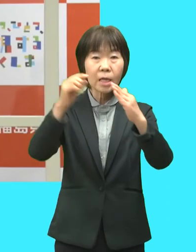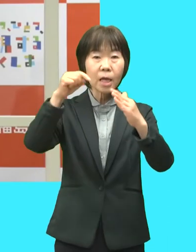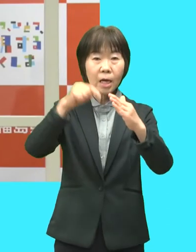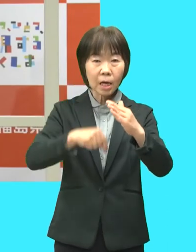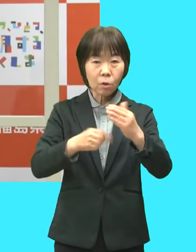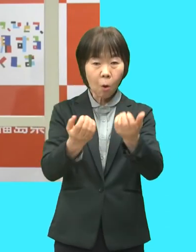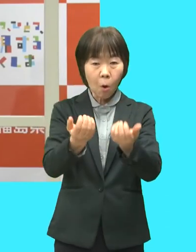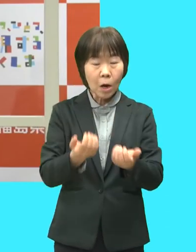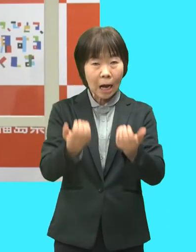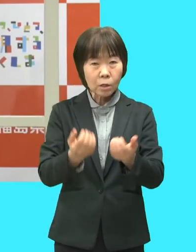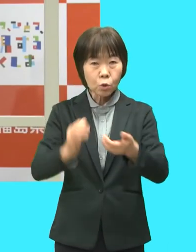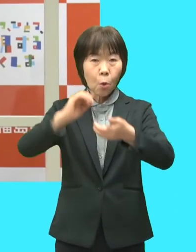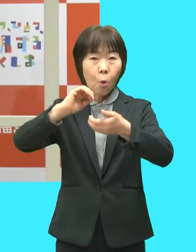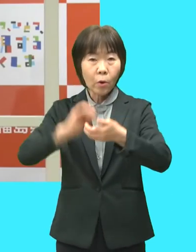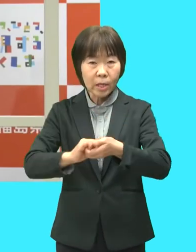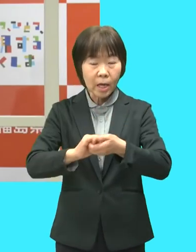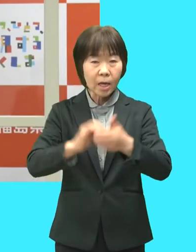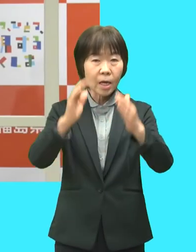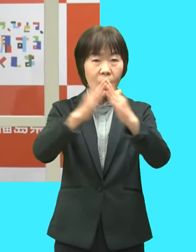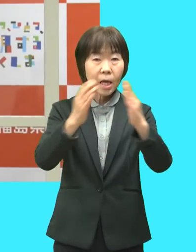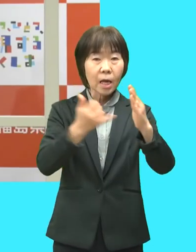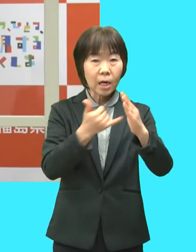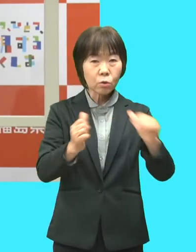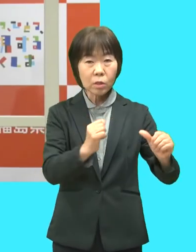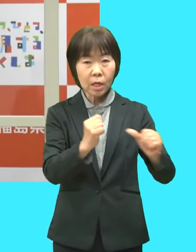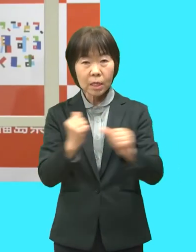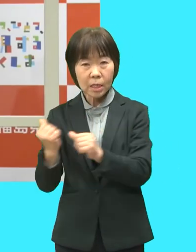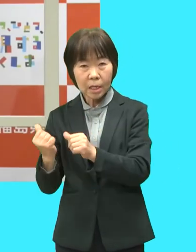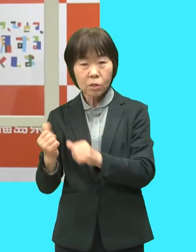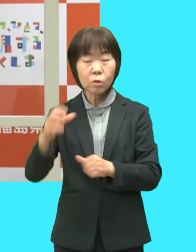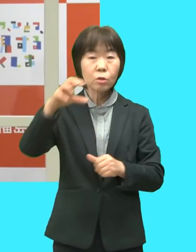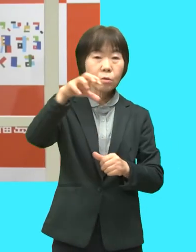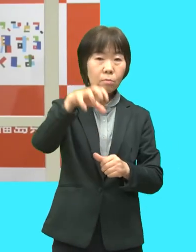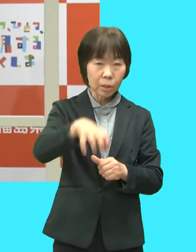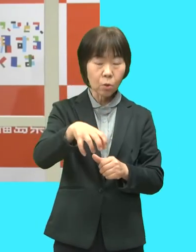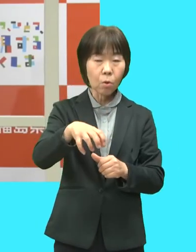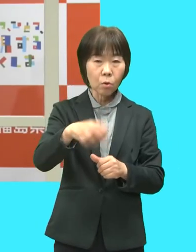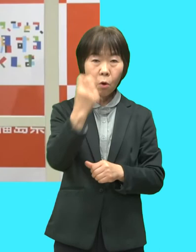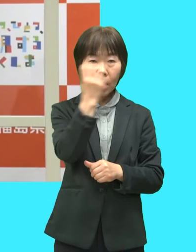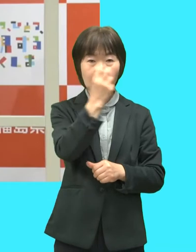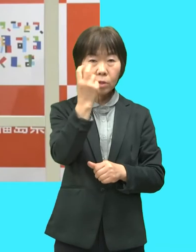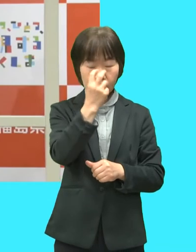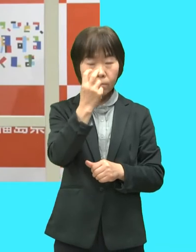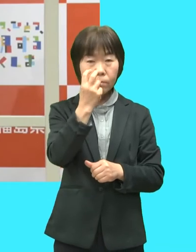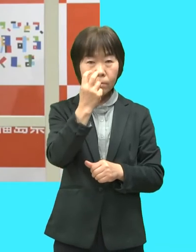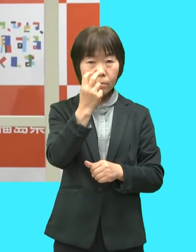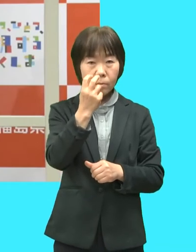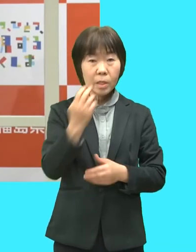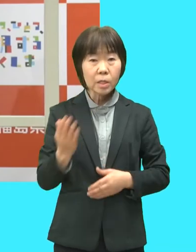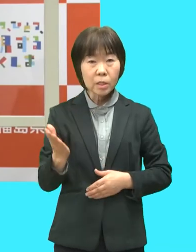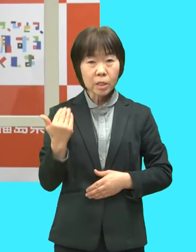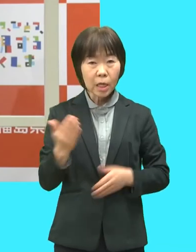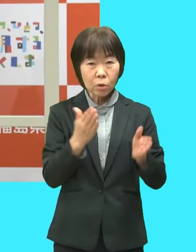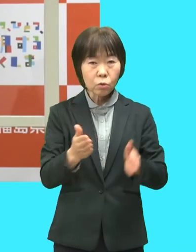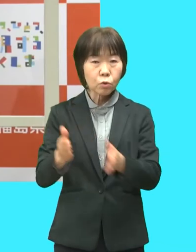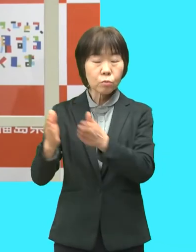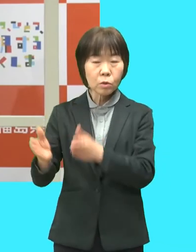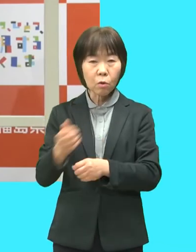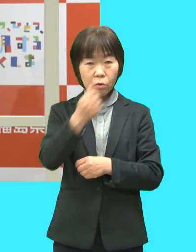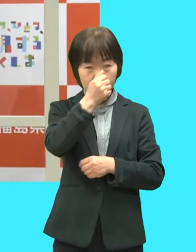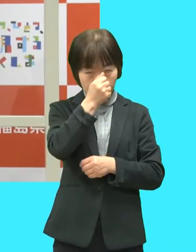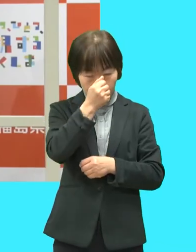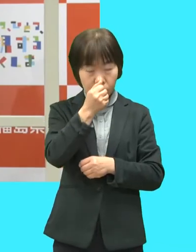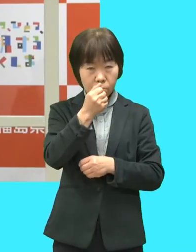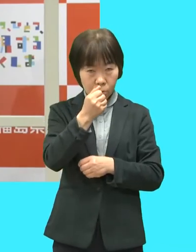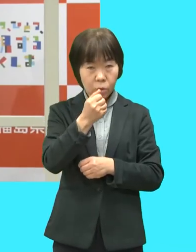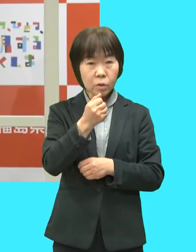家具の固定や家族で避難する際の避難先の確認など事前の備えを十分にし